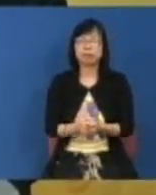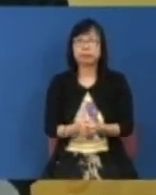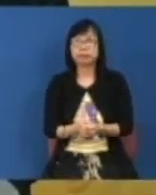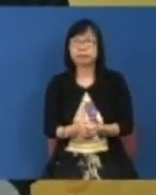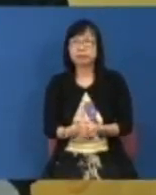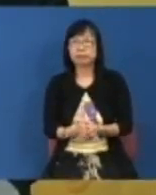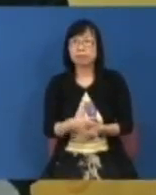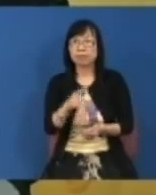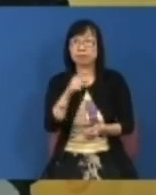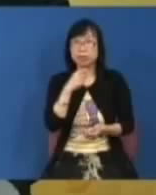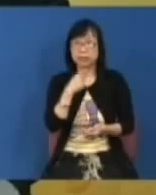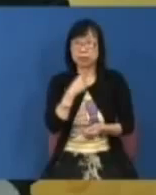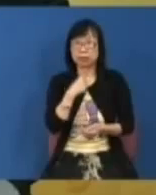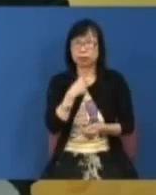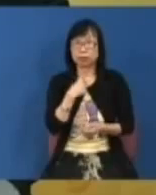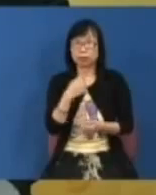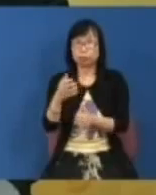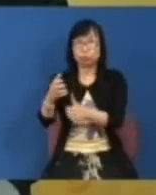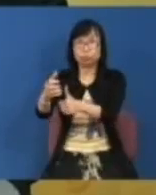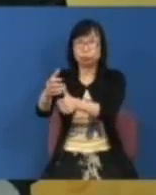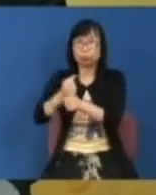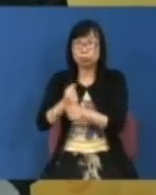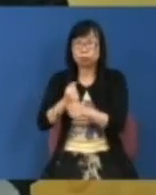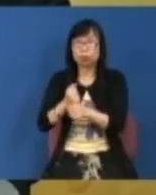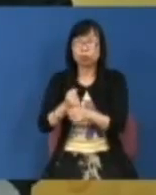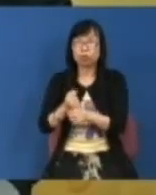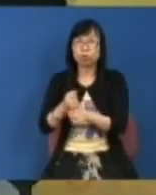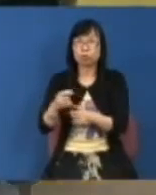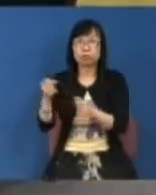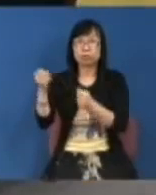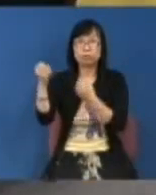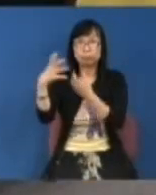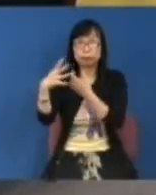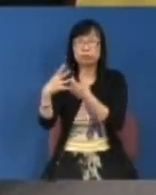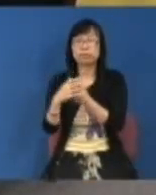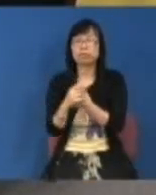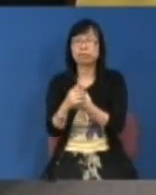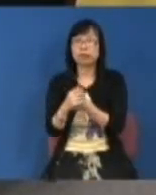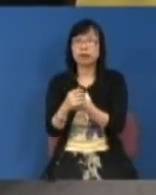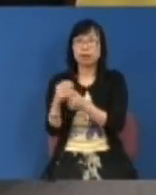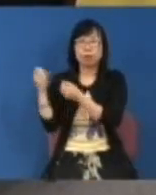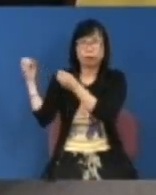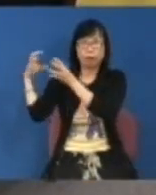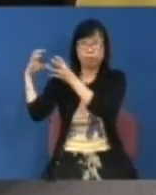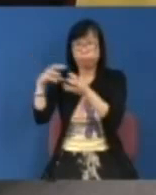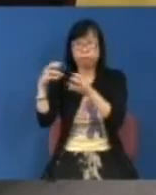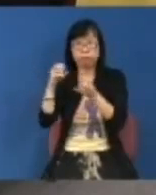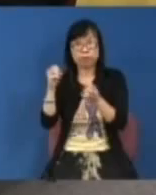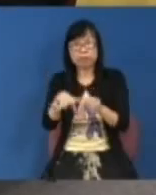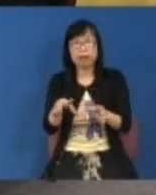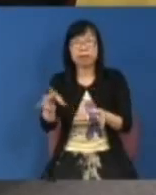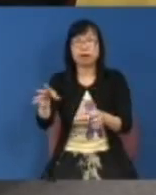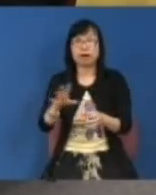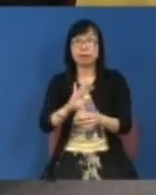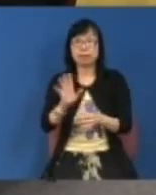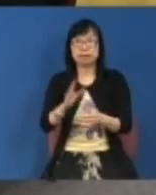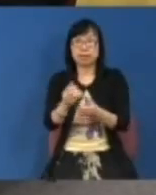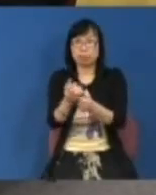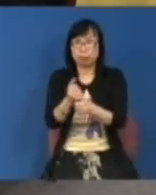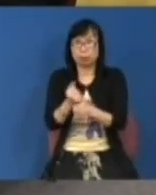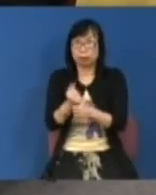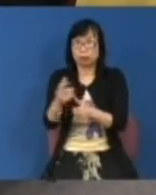人為咗要搶鹽自覆 斥。咁唔係，咁如果佢 如果他用了這個不受制約而激烈的力